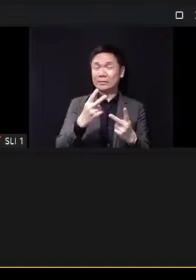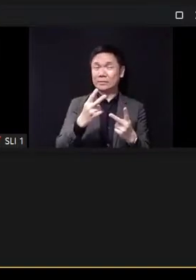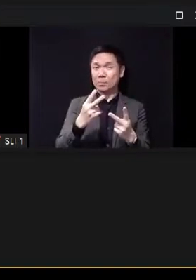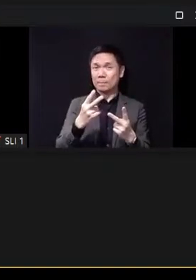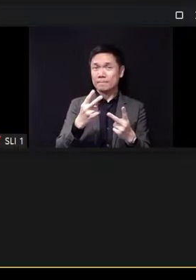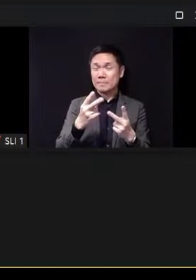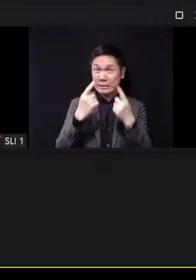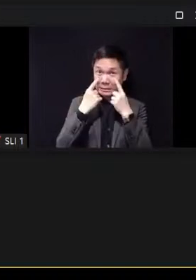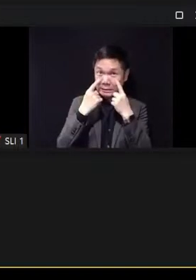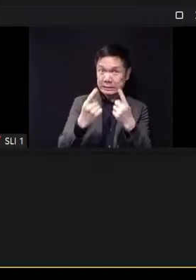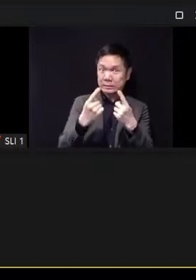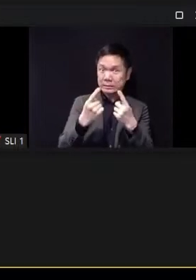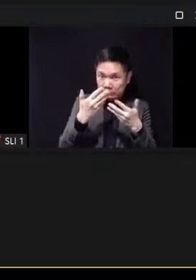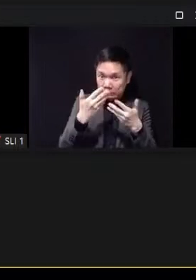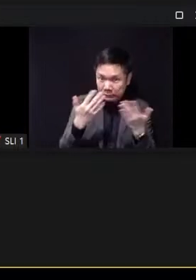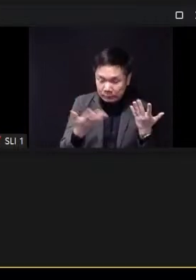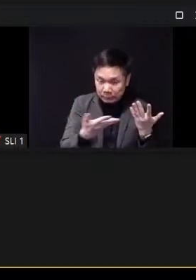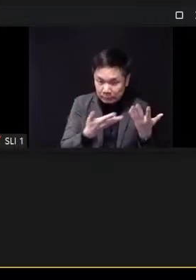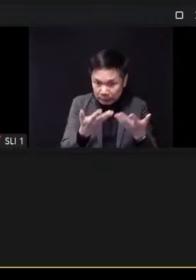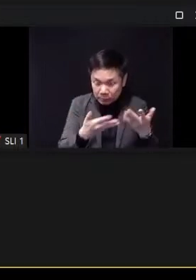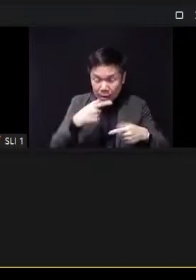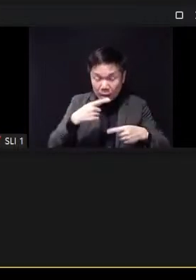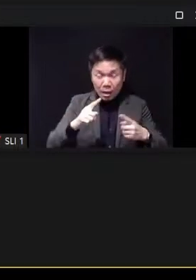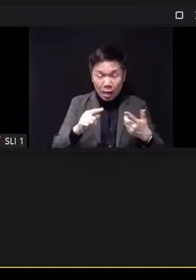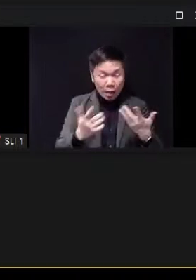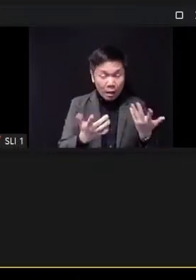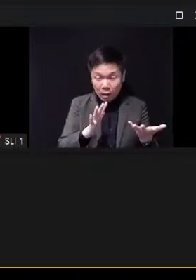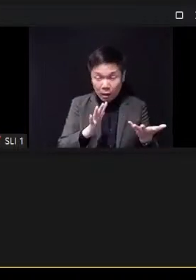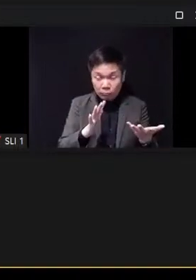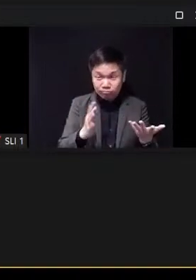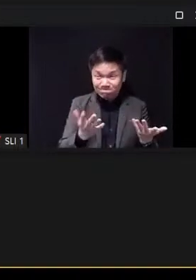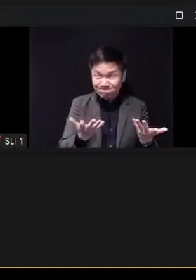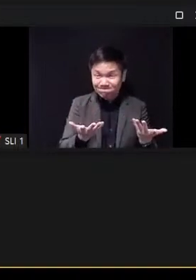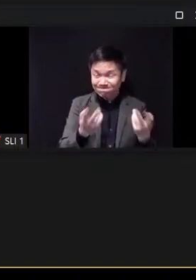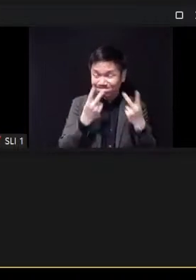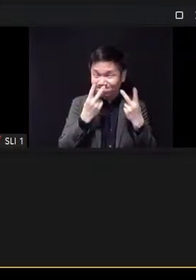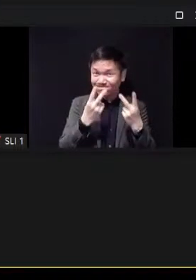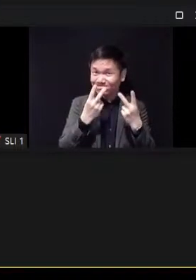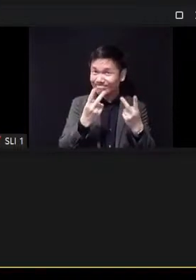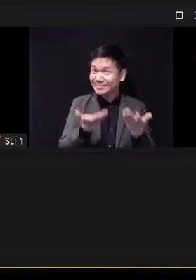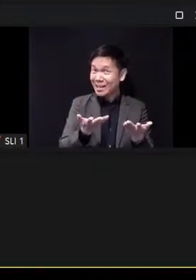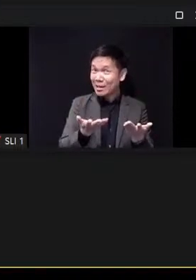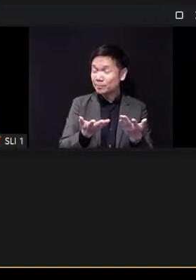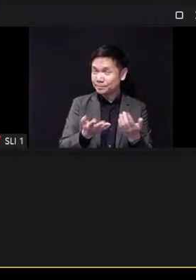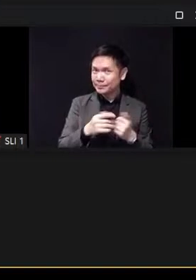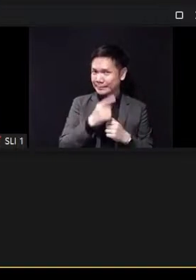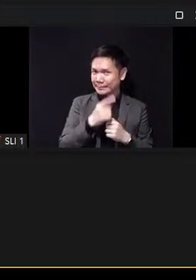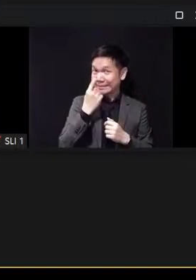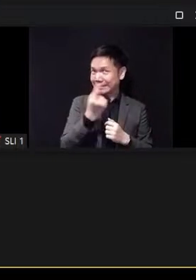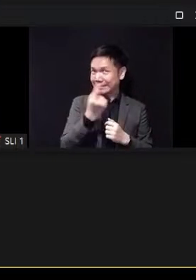свидетельствует о существенных недоработках в подготовительном процессе конференции.